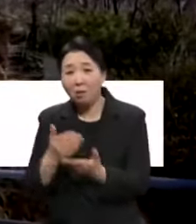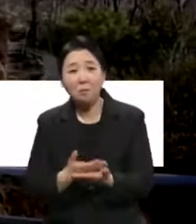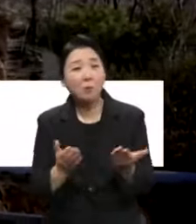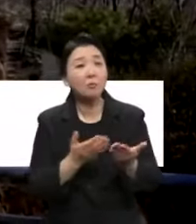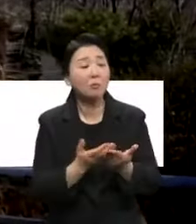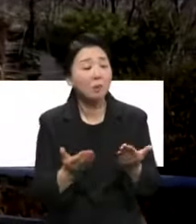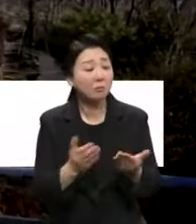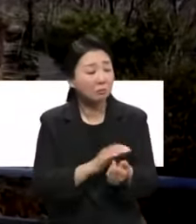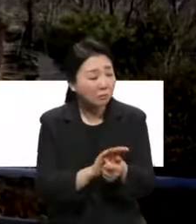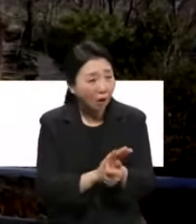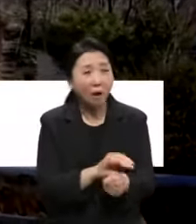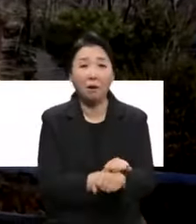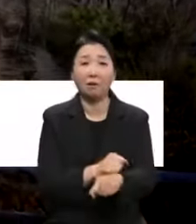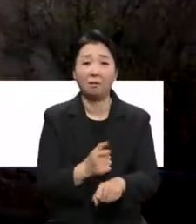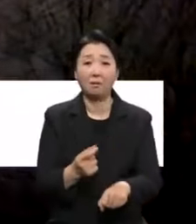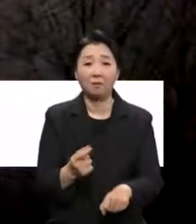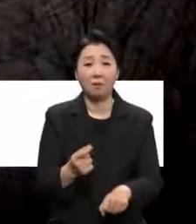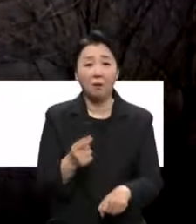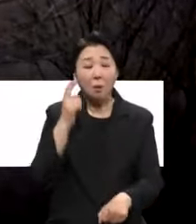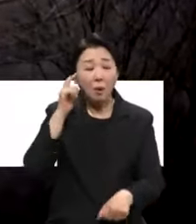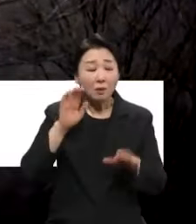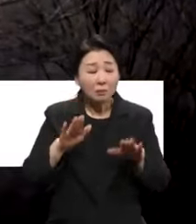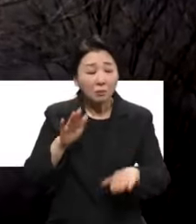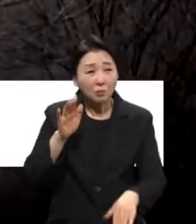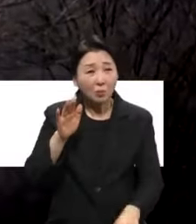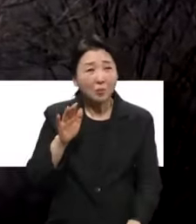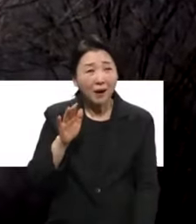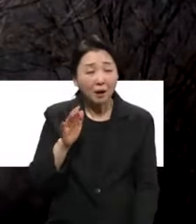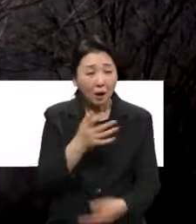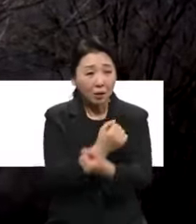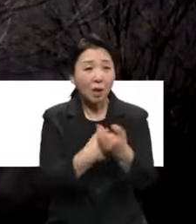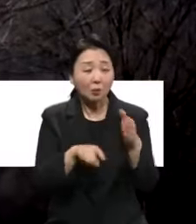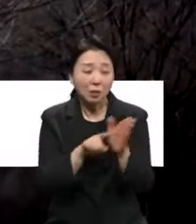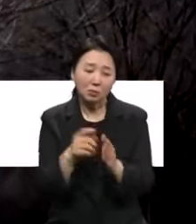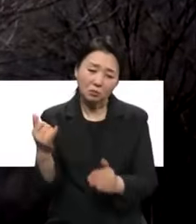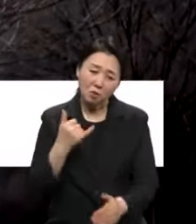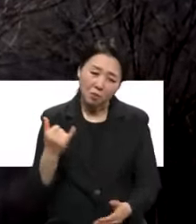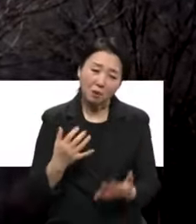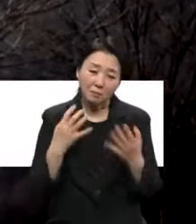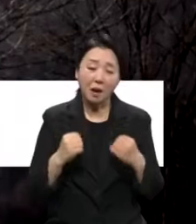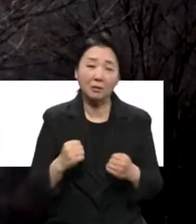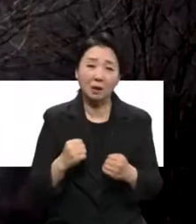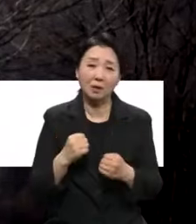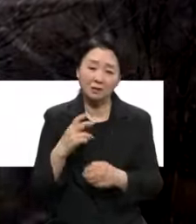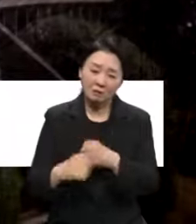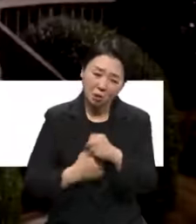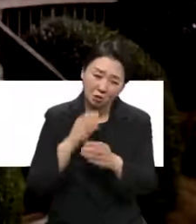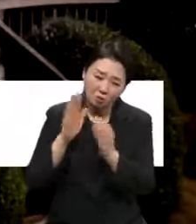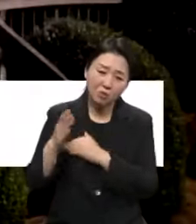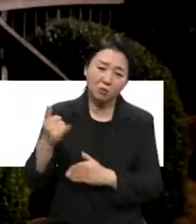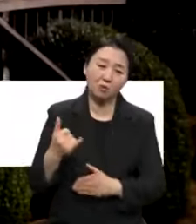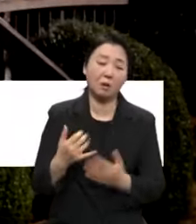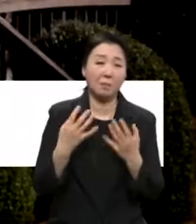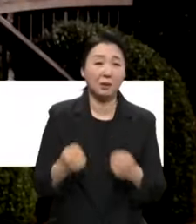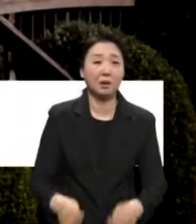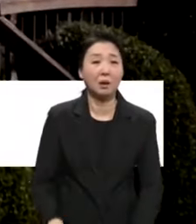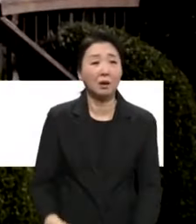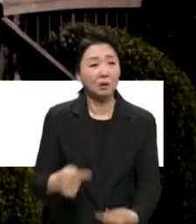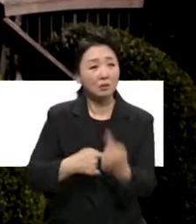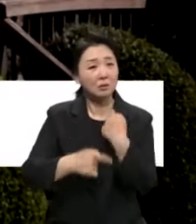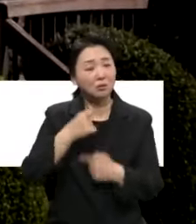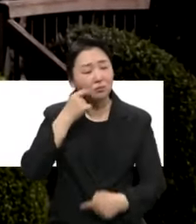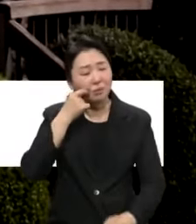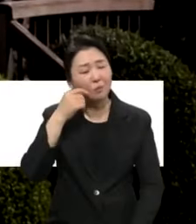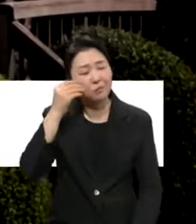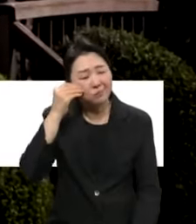게네 지금도 먹고 가고 싶어서 전화가 자주 옵니다. 벌써 몇 년이 됐는데 운영을 못 하고 있다고